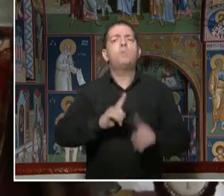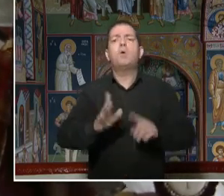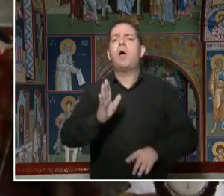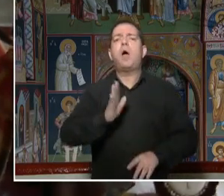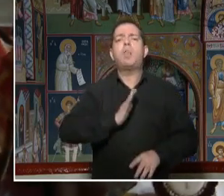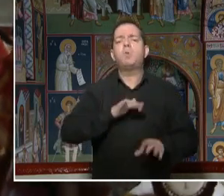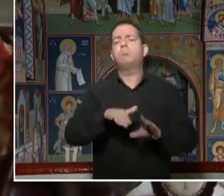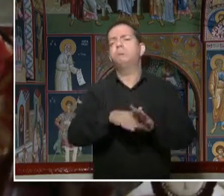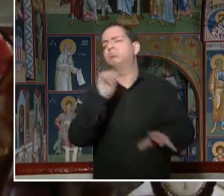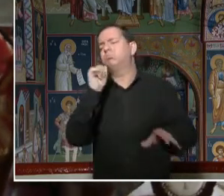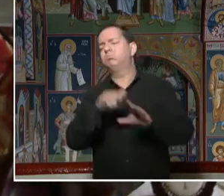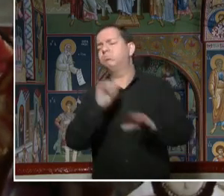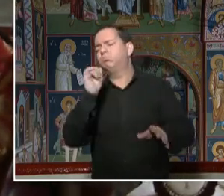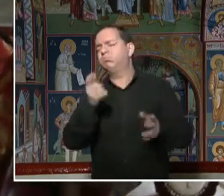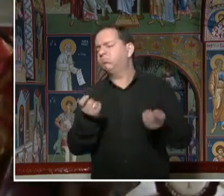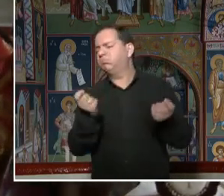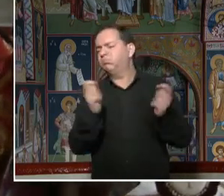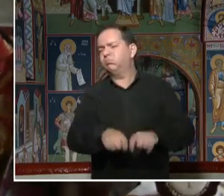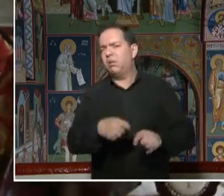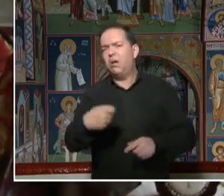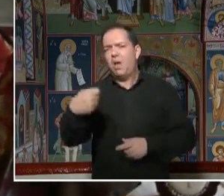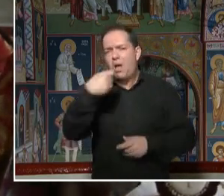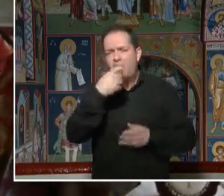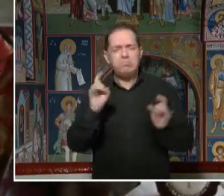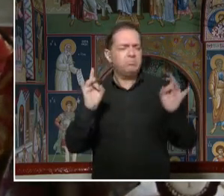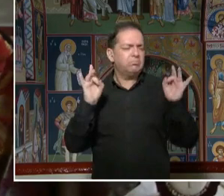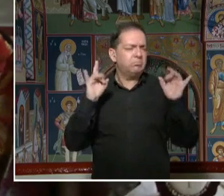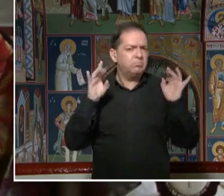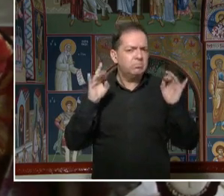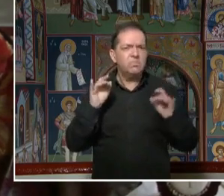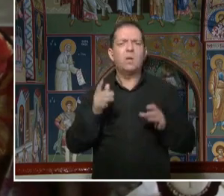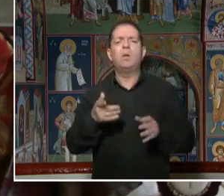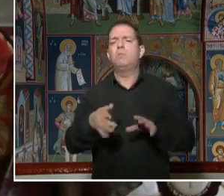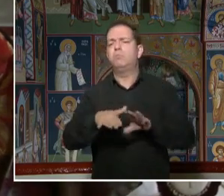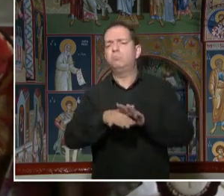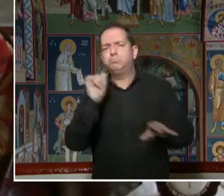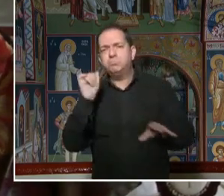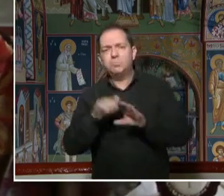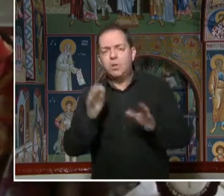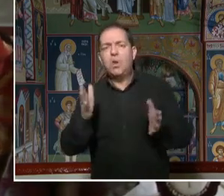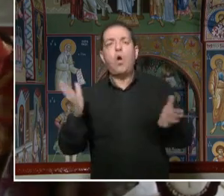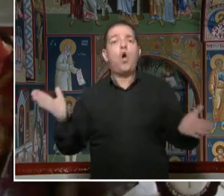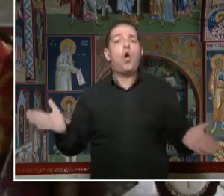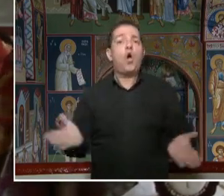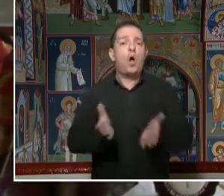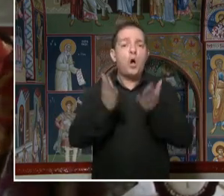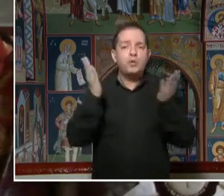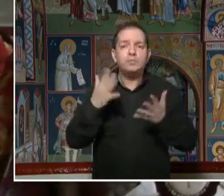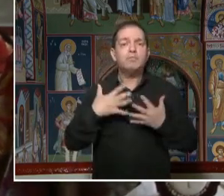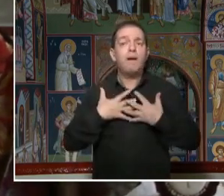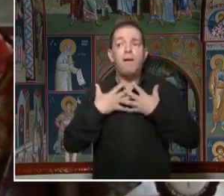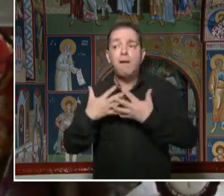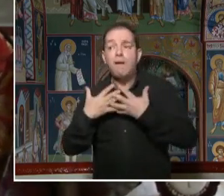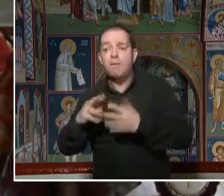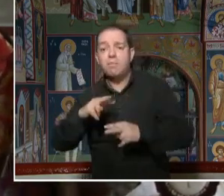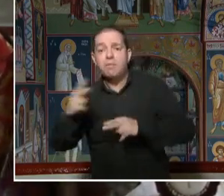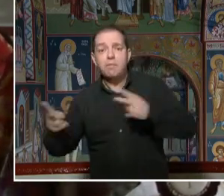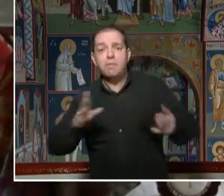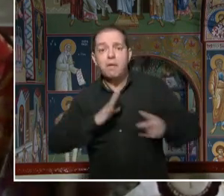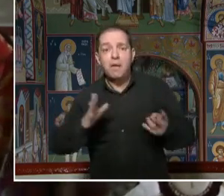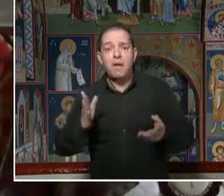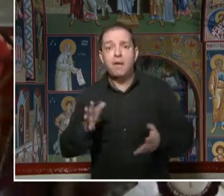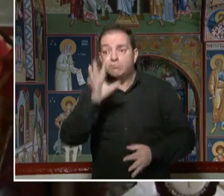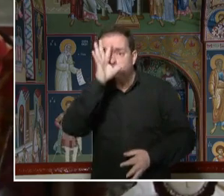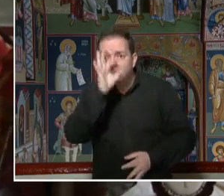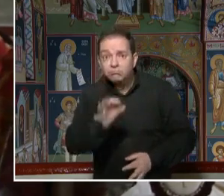αυτής, αμέτωχος των ιερών μυστηρίων της και στερούμενος ανυπόκριτης αγάπης, δεν